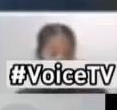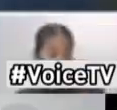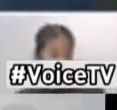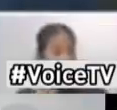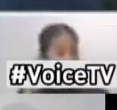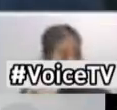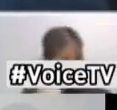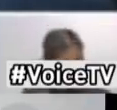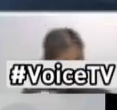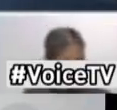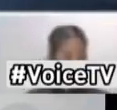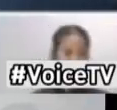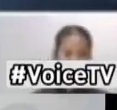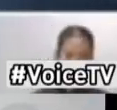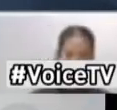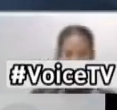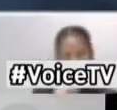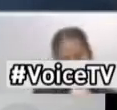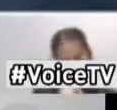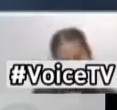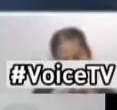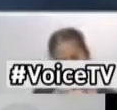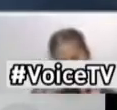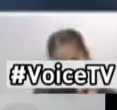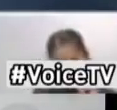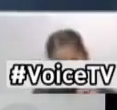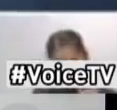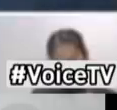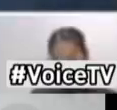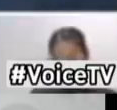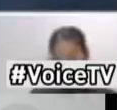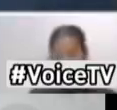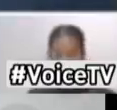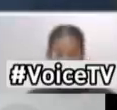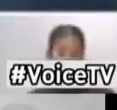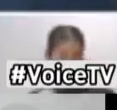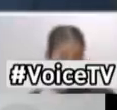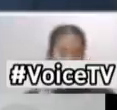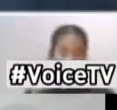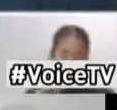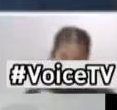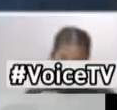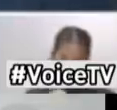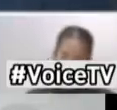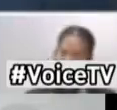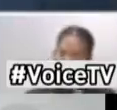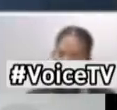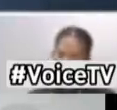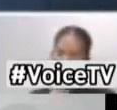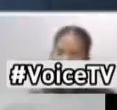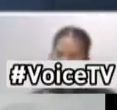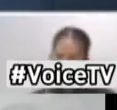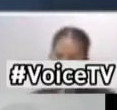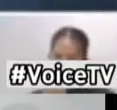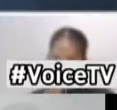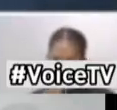านายกจะกล่าวนำด้วยข้อความอย่างไร ก็แปลว่าจะต้องถ้ากล่าวแบบเดิมก็แปลว่ายอมรับ